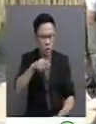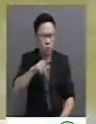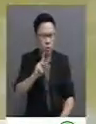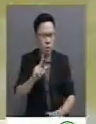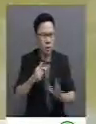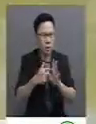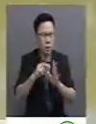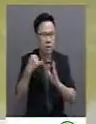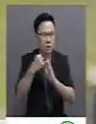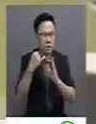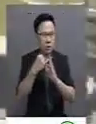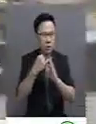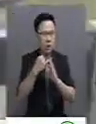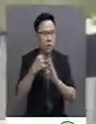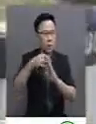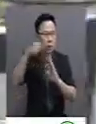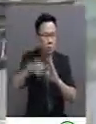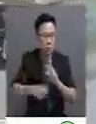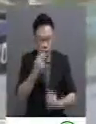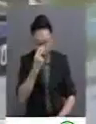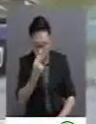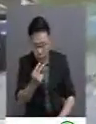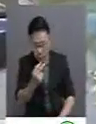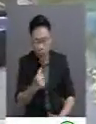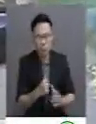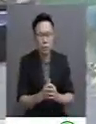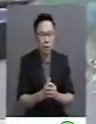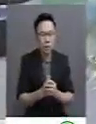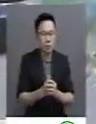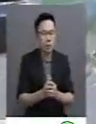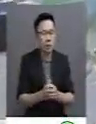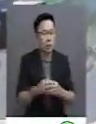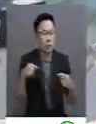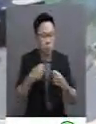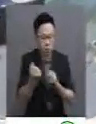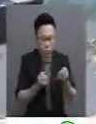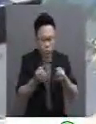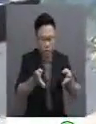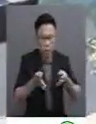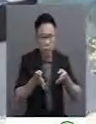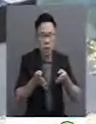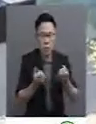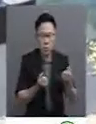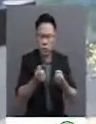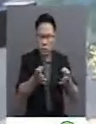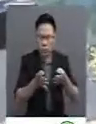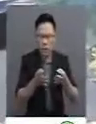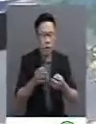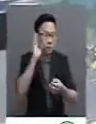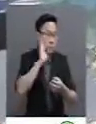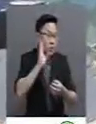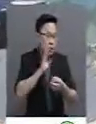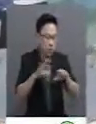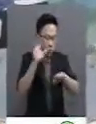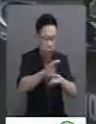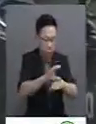ของนครราชสีมาครับไปตรวจสอบที่เกิดเหตุครับเป็นจุดที่รถกระบะบรรทุกสินค้